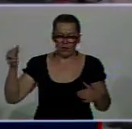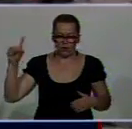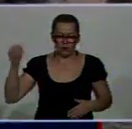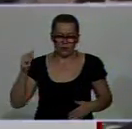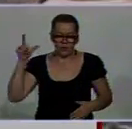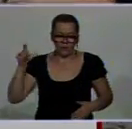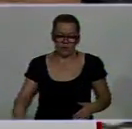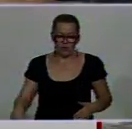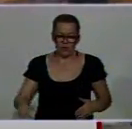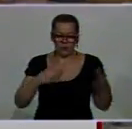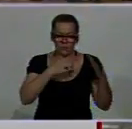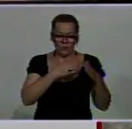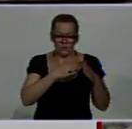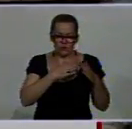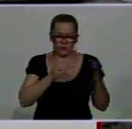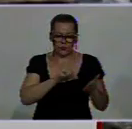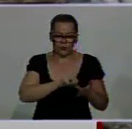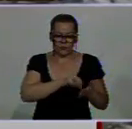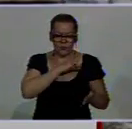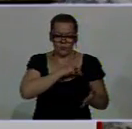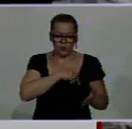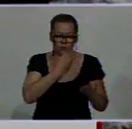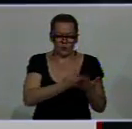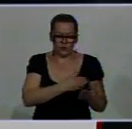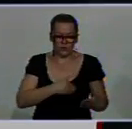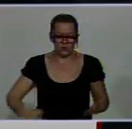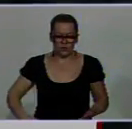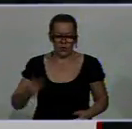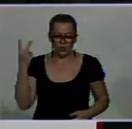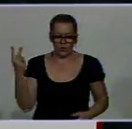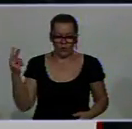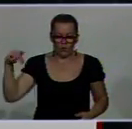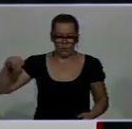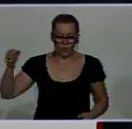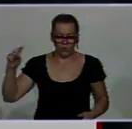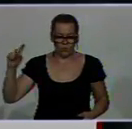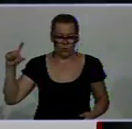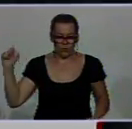Oamenii sunt cazați la centrul social pus la dispoziție de primărie și în două module pentru sinistrați.